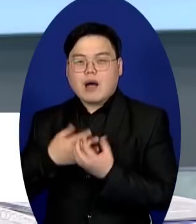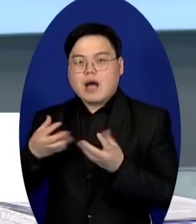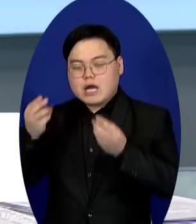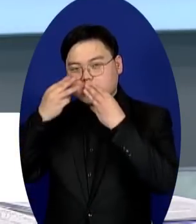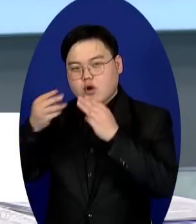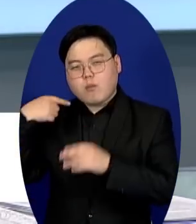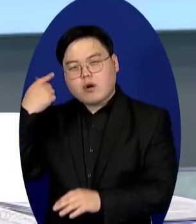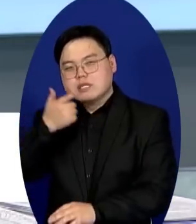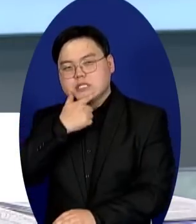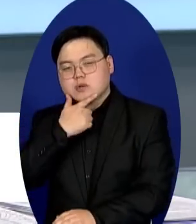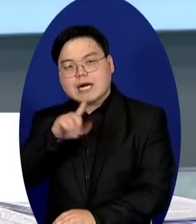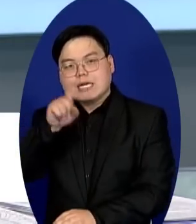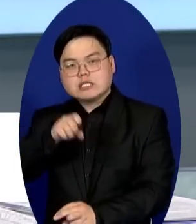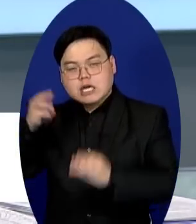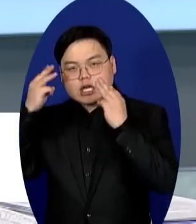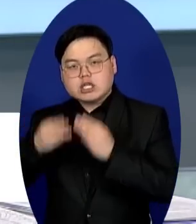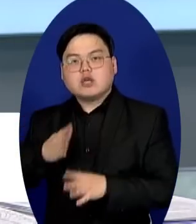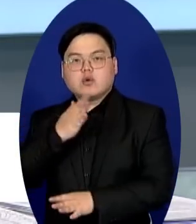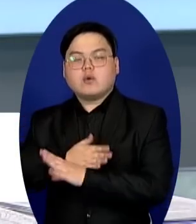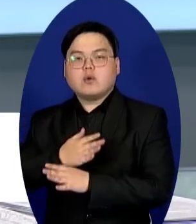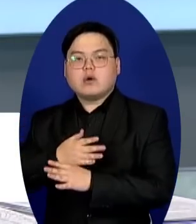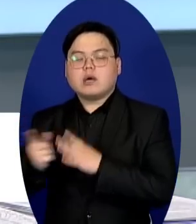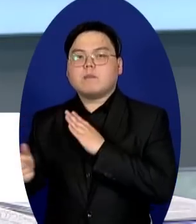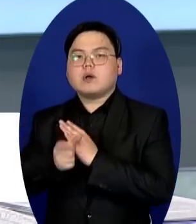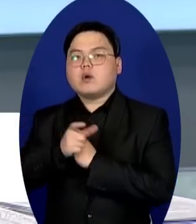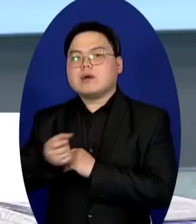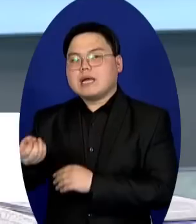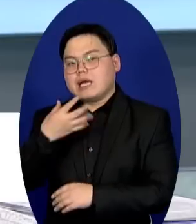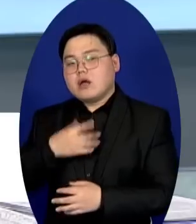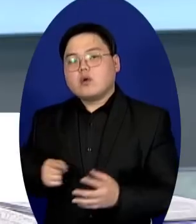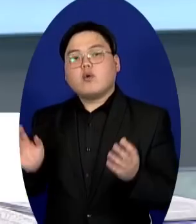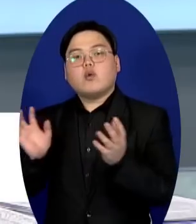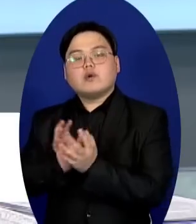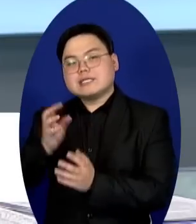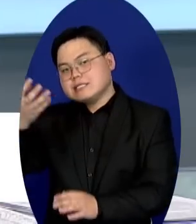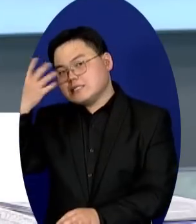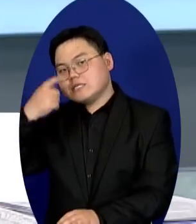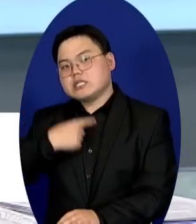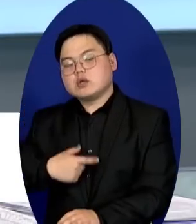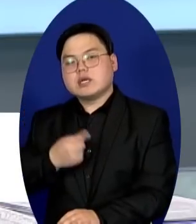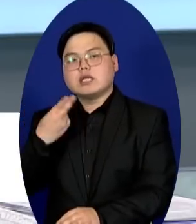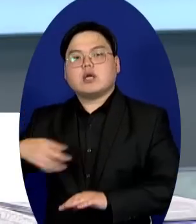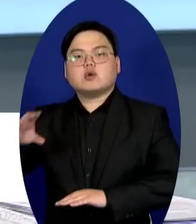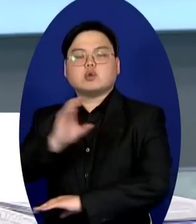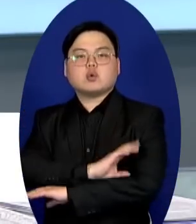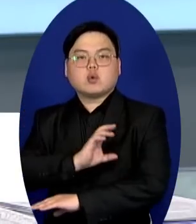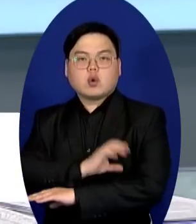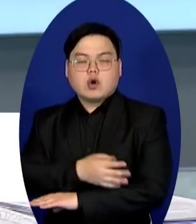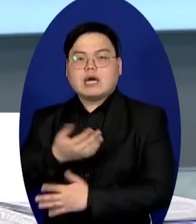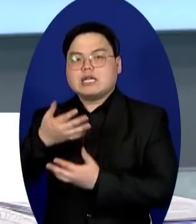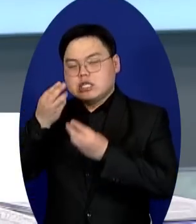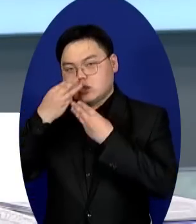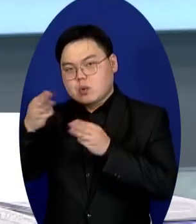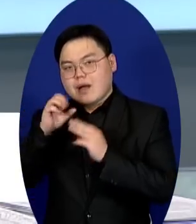бодож чадахгүйсэн асуудлуудыг шийдэж чадсан гэж одоо эрдэмтдэд үздэг. За уулзалтын үеэр тэрээр засгийн газрын гишүүд болоод ихтэй сургуулийн болон мөн шинжлэх